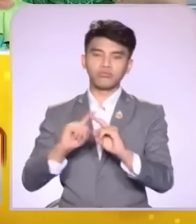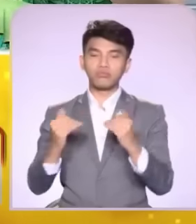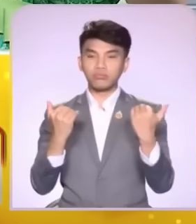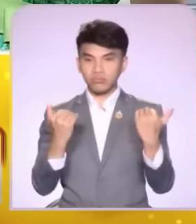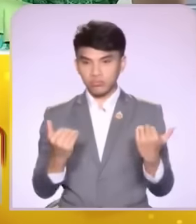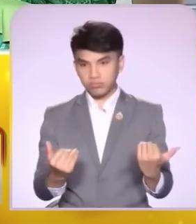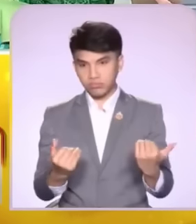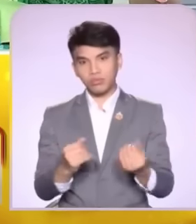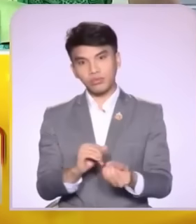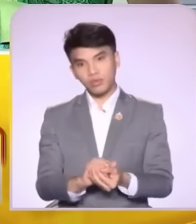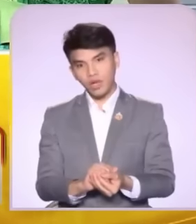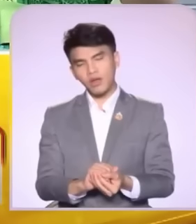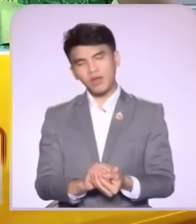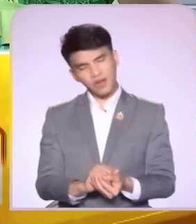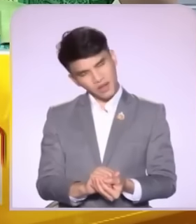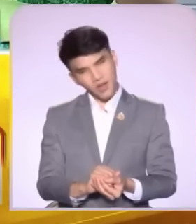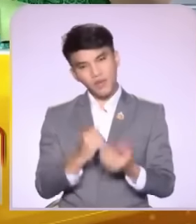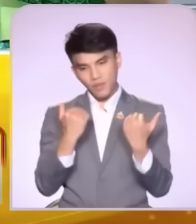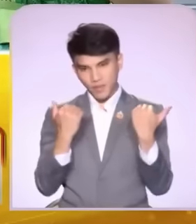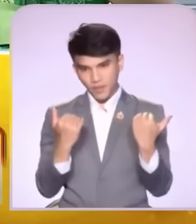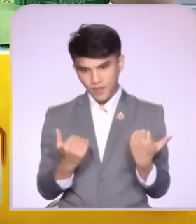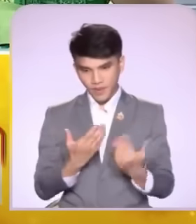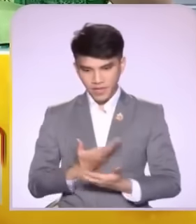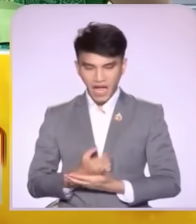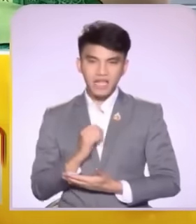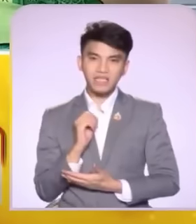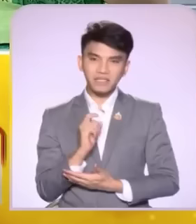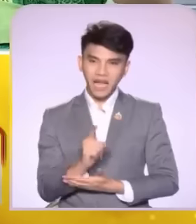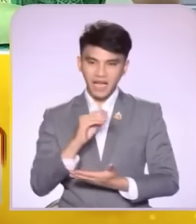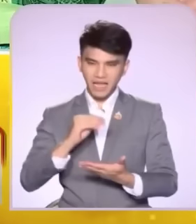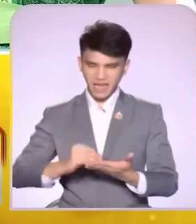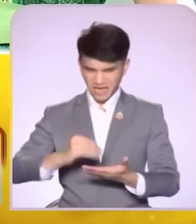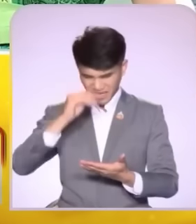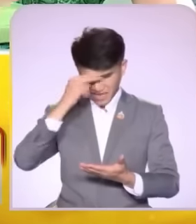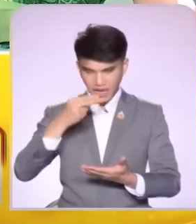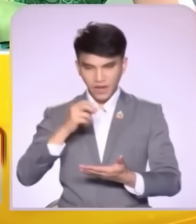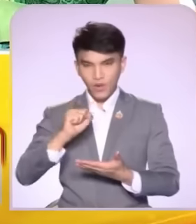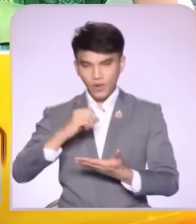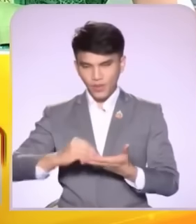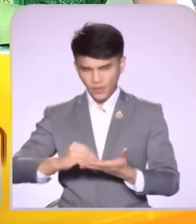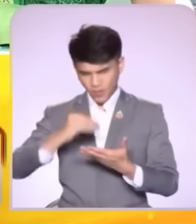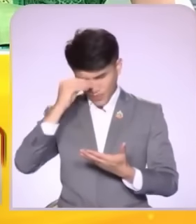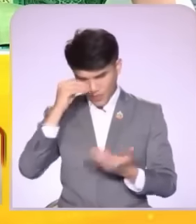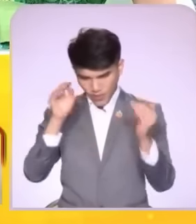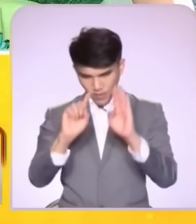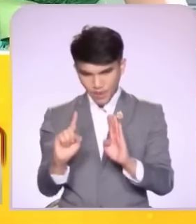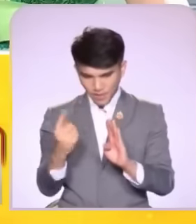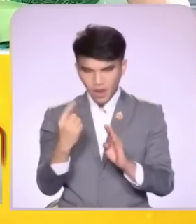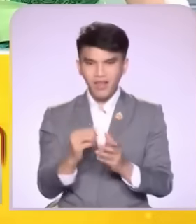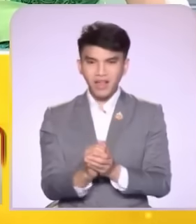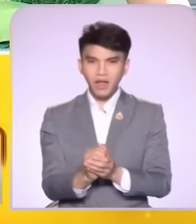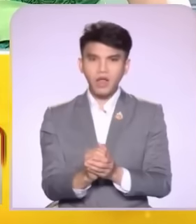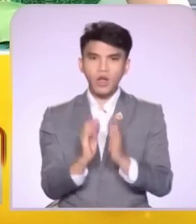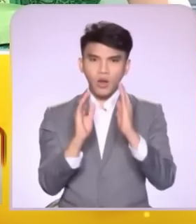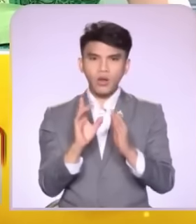าสิ่งที่มีการบอกว่าเนี่ยเดี๋ยวจะจ่ายเงินเรียนหลักสูตรเนี่ยเป็นการตลาดแบบใหม่ต่างๆไม่ถึง